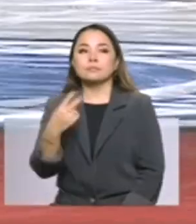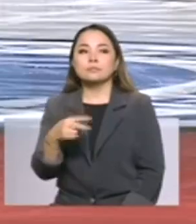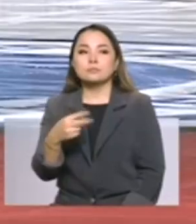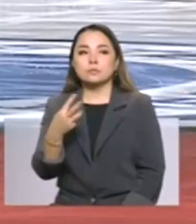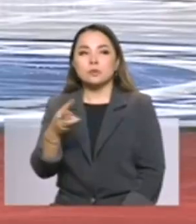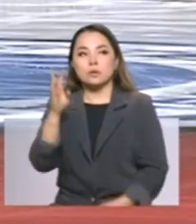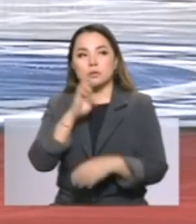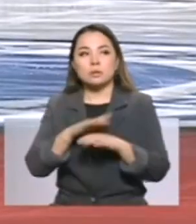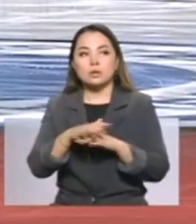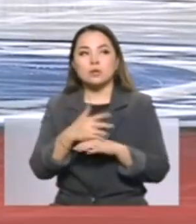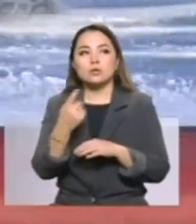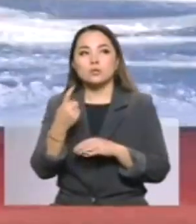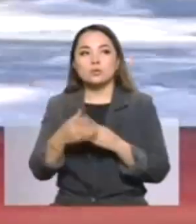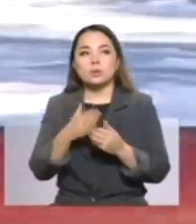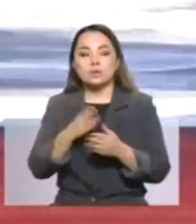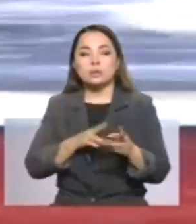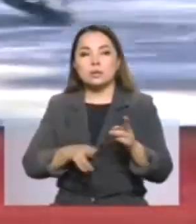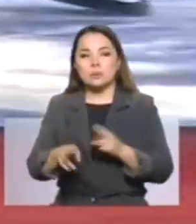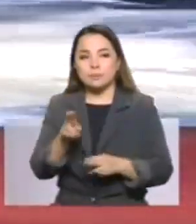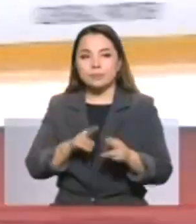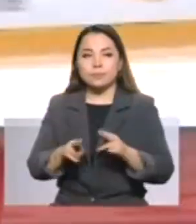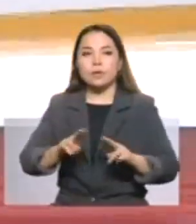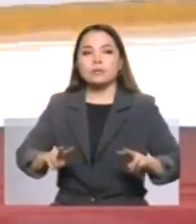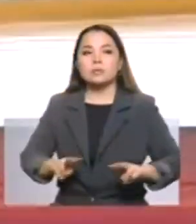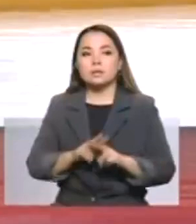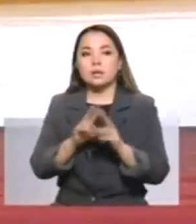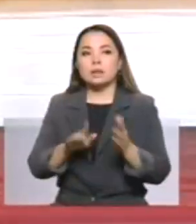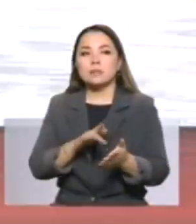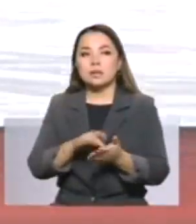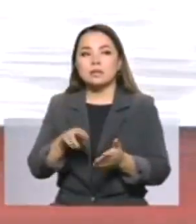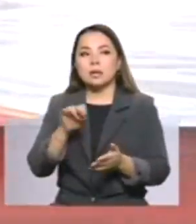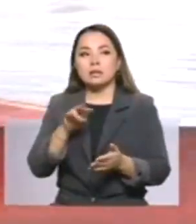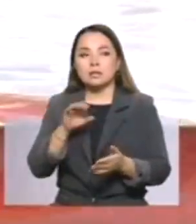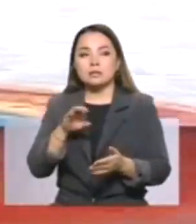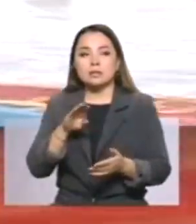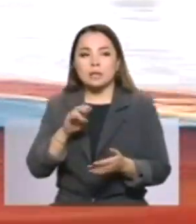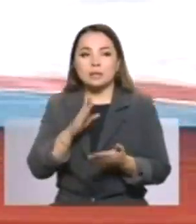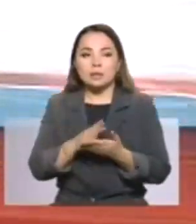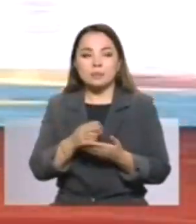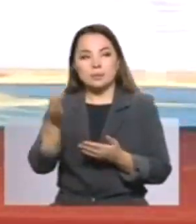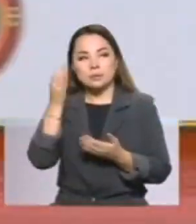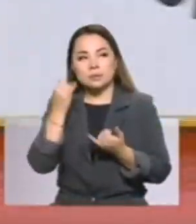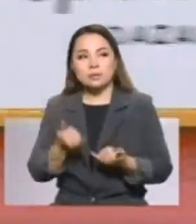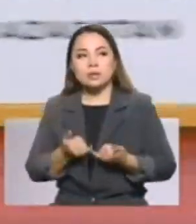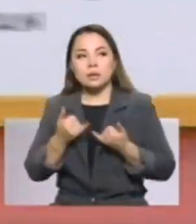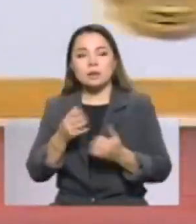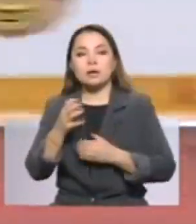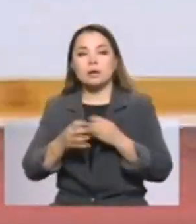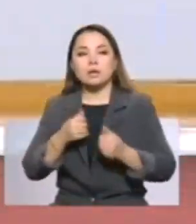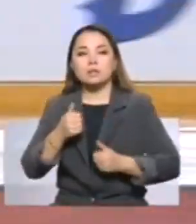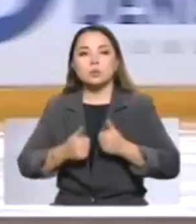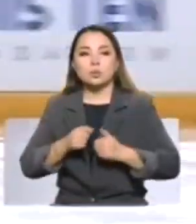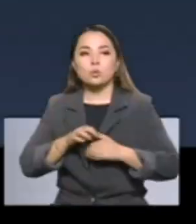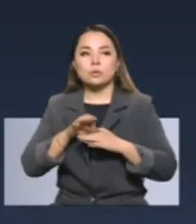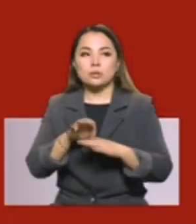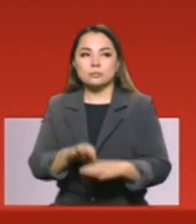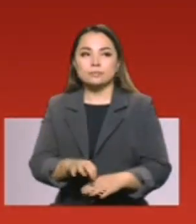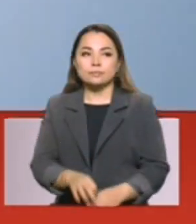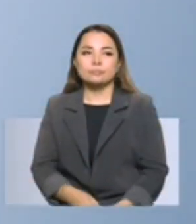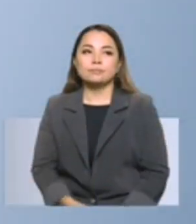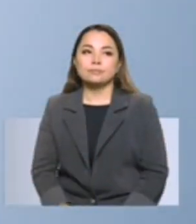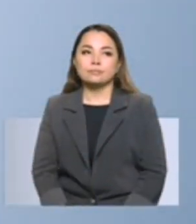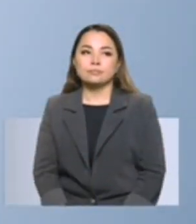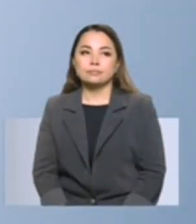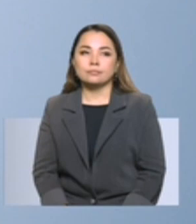23 елдің 100-ге тарта мәнерлеп сырғанаушысы Астанада Денис Тенді еске алуға арналған халықаралық турнир өтіп жатыр.